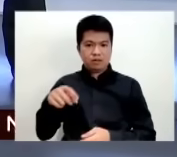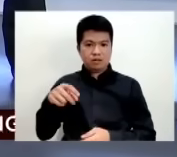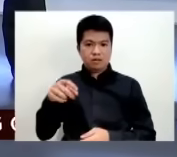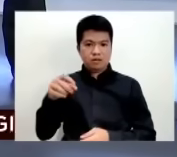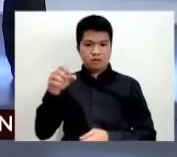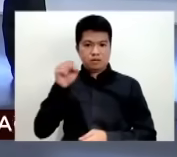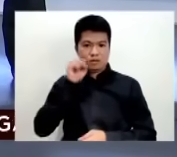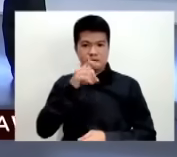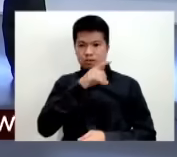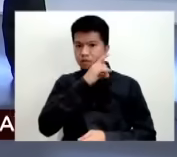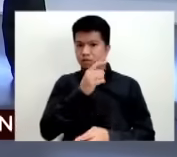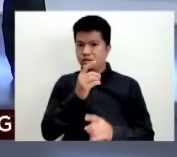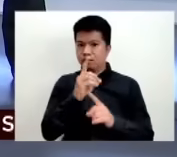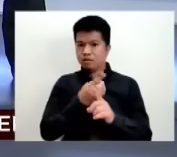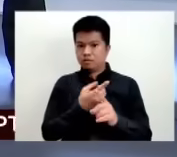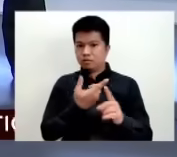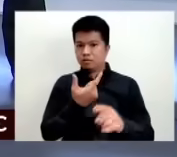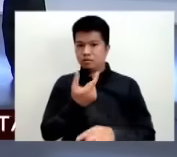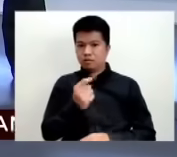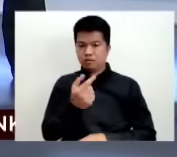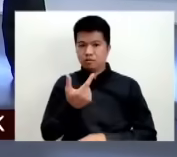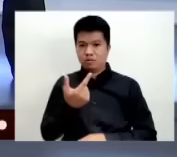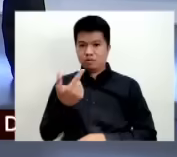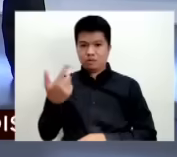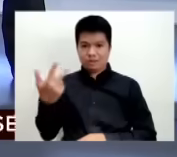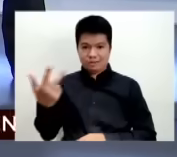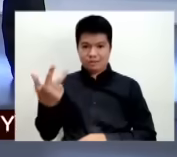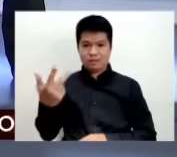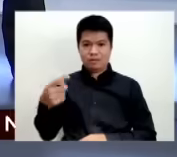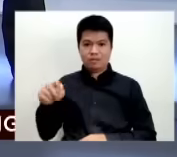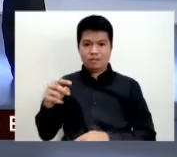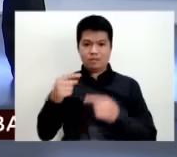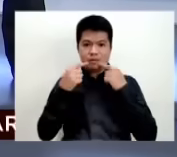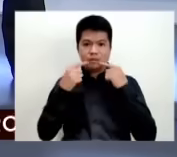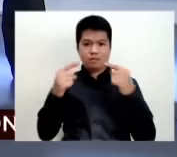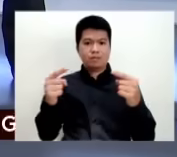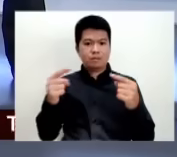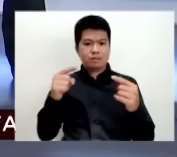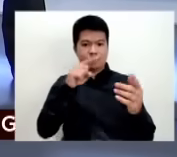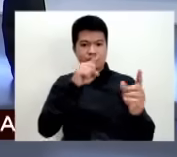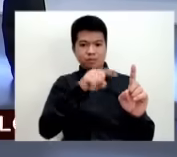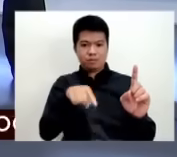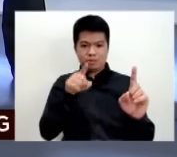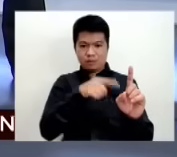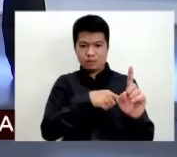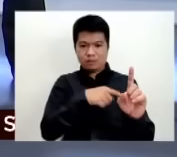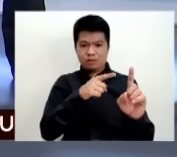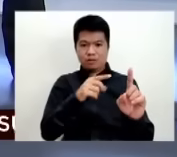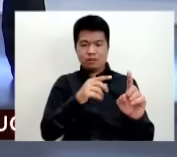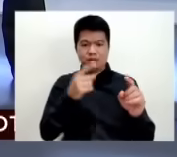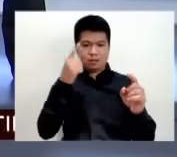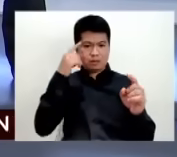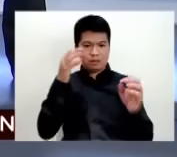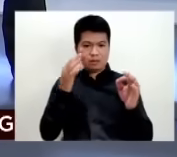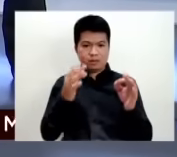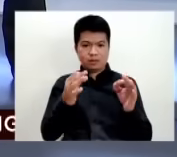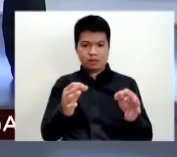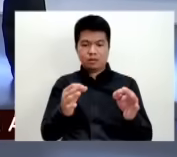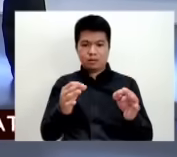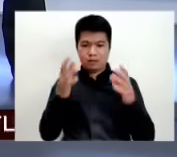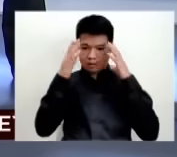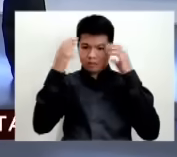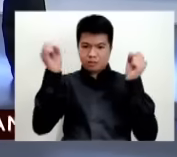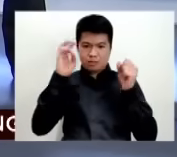2023 naman Nagulat ang marami dahil sa pampublikong pagbatikos ni sar Duterte sa desisyon ng pangulo na ituloy ang peace talk sa